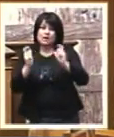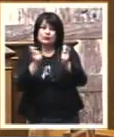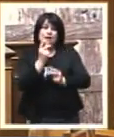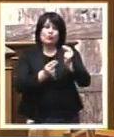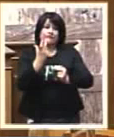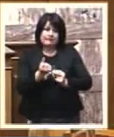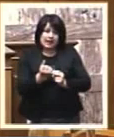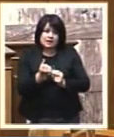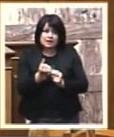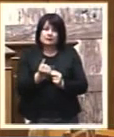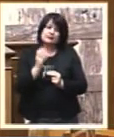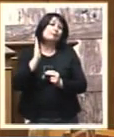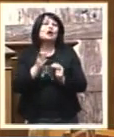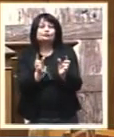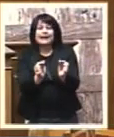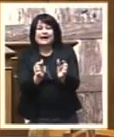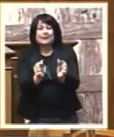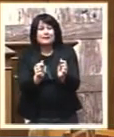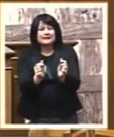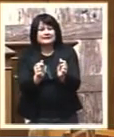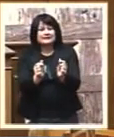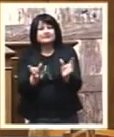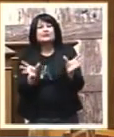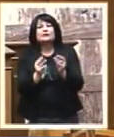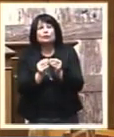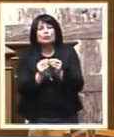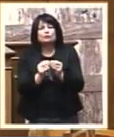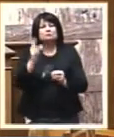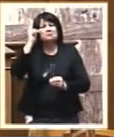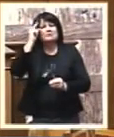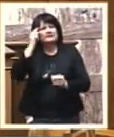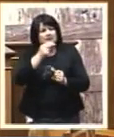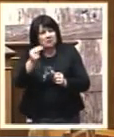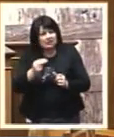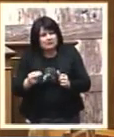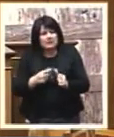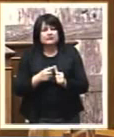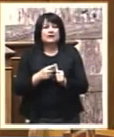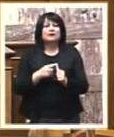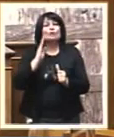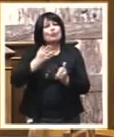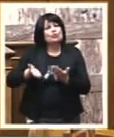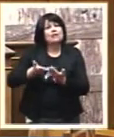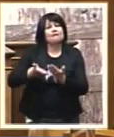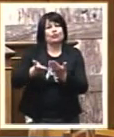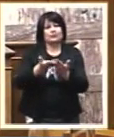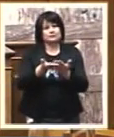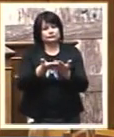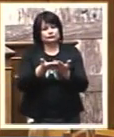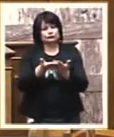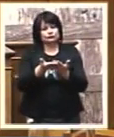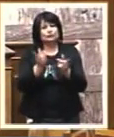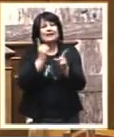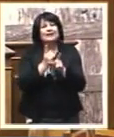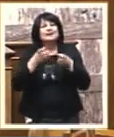και σημαντικές ρυθμίσεις για θέματα στην τριτοβάθμια εκπαίδευση που ευνοούν ιδιαίτερες